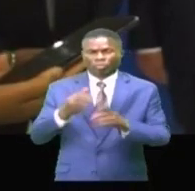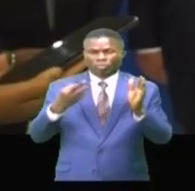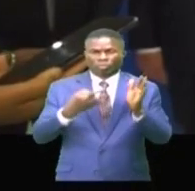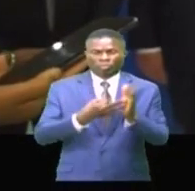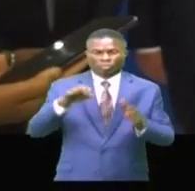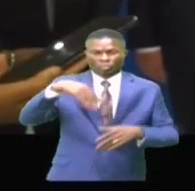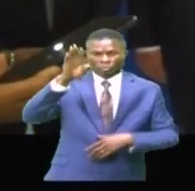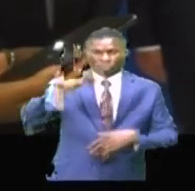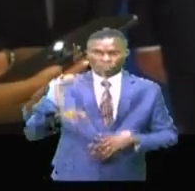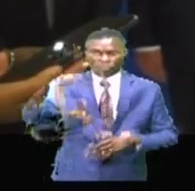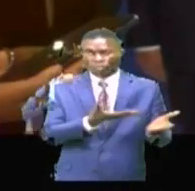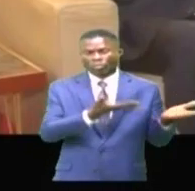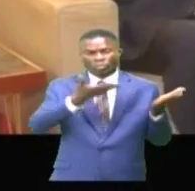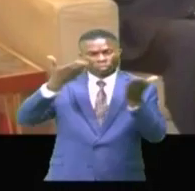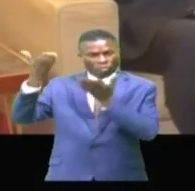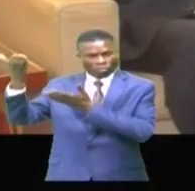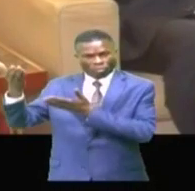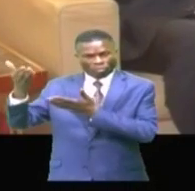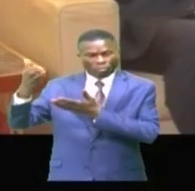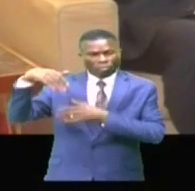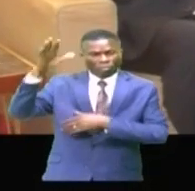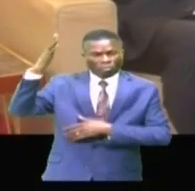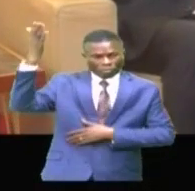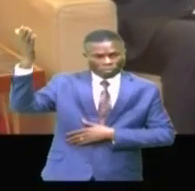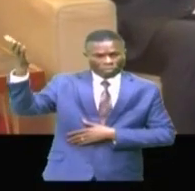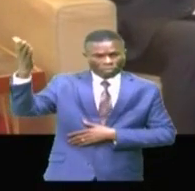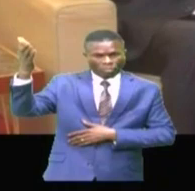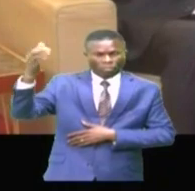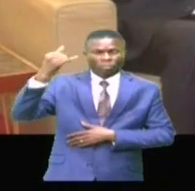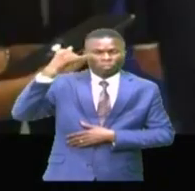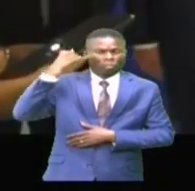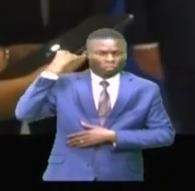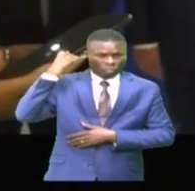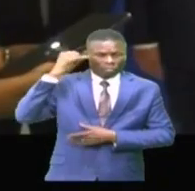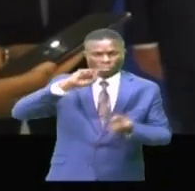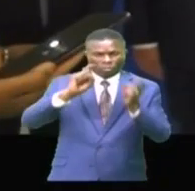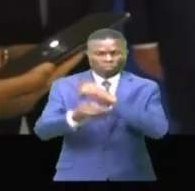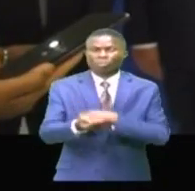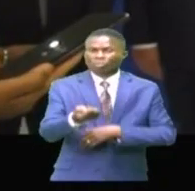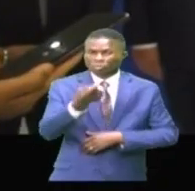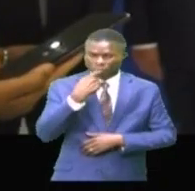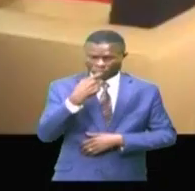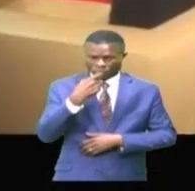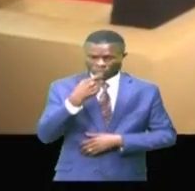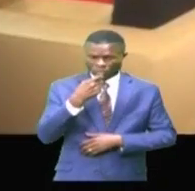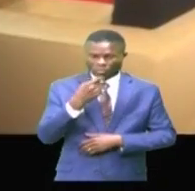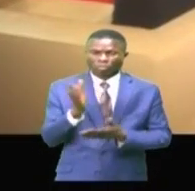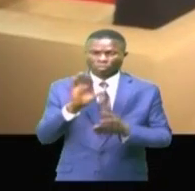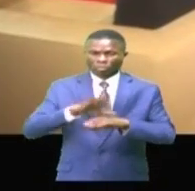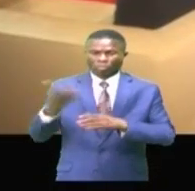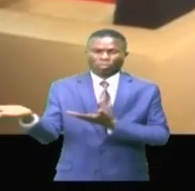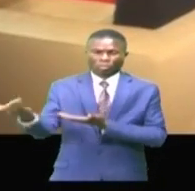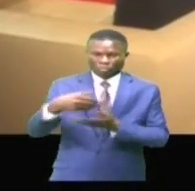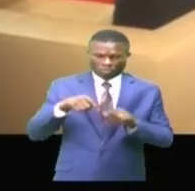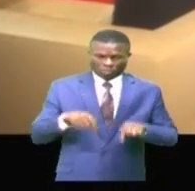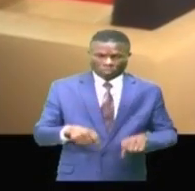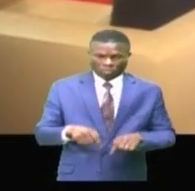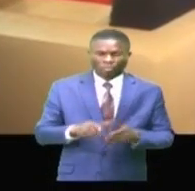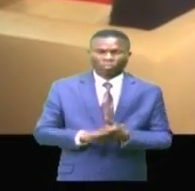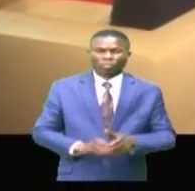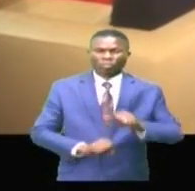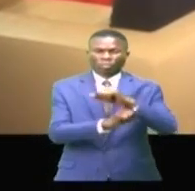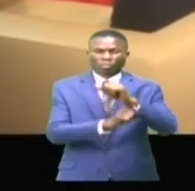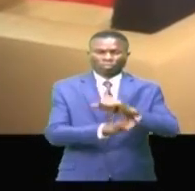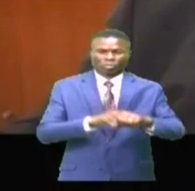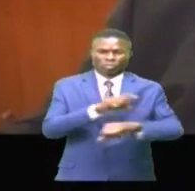sont exportés à l'état brut en Inde où c'est transformé en médicaments et sa revient en Afrique accompagné par la démonstrateur de la